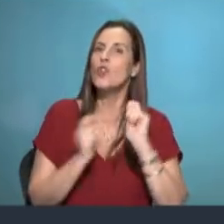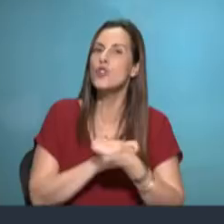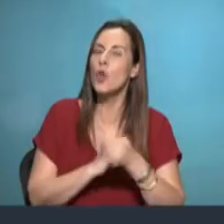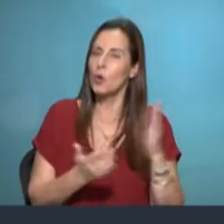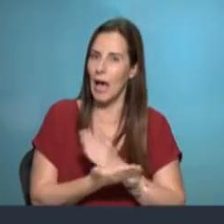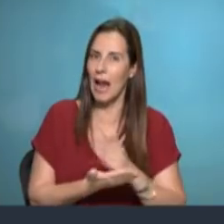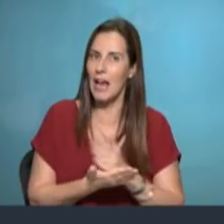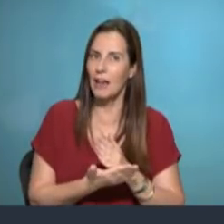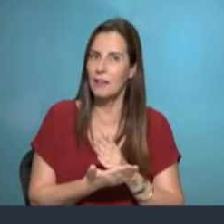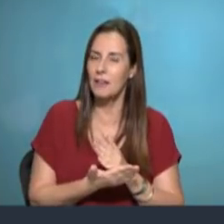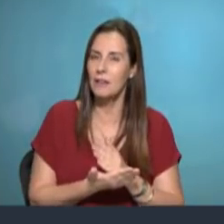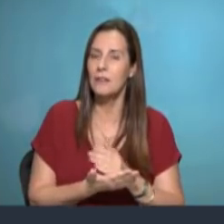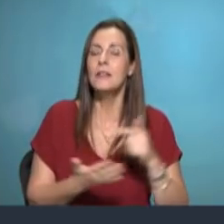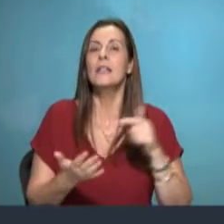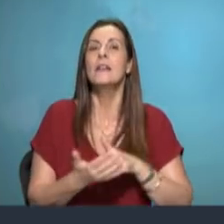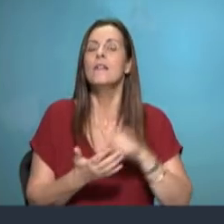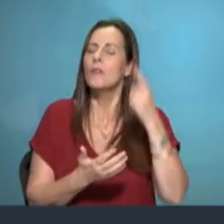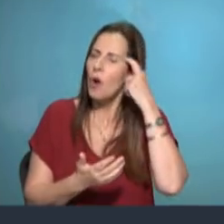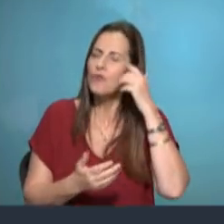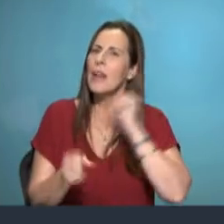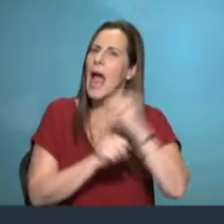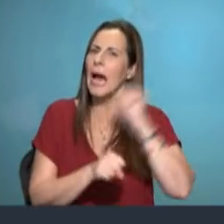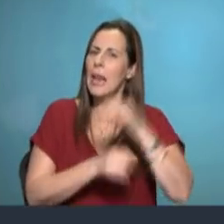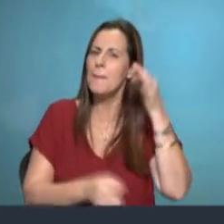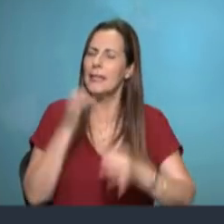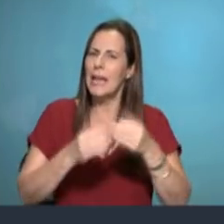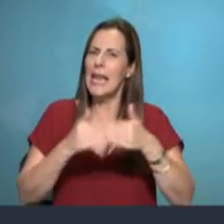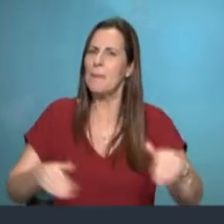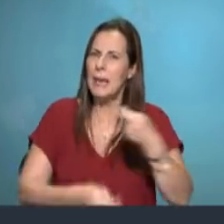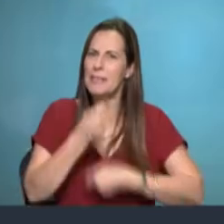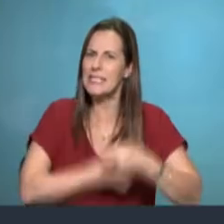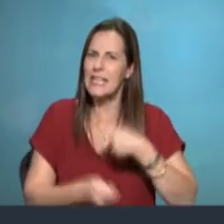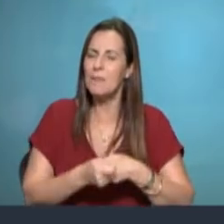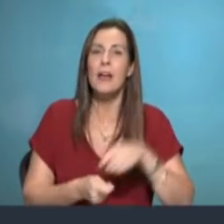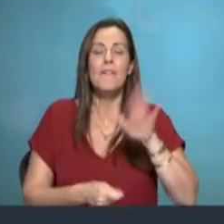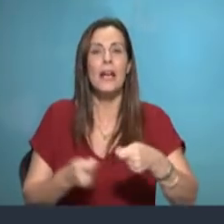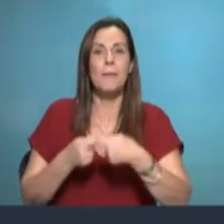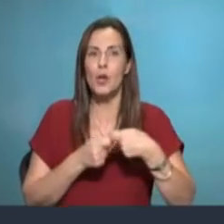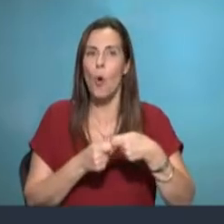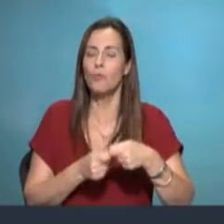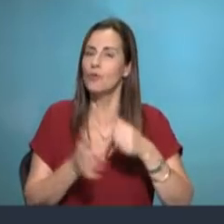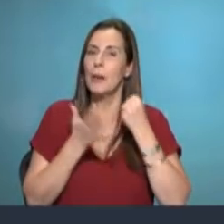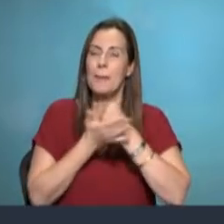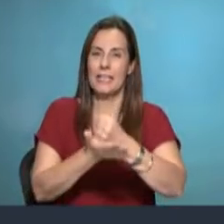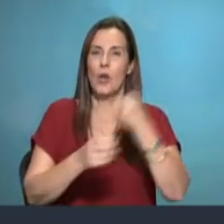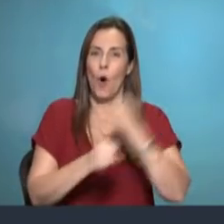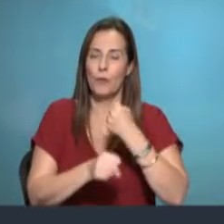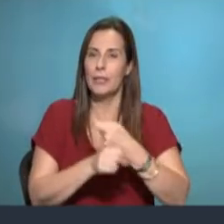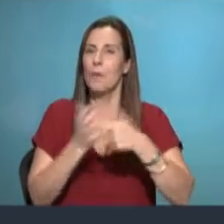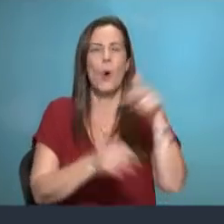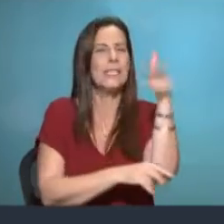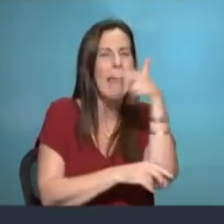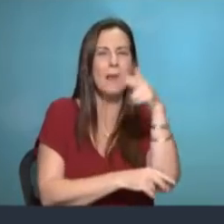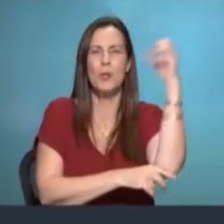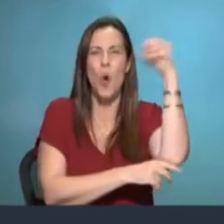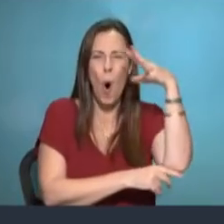ההחלטה. עמותת הצלחה הודיעה שהיא שוקלת לערער לבית הדין להגבלים עסקיים, וגם ארגון אקט שמייצג את עובדי הסט, כמו הצלמים,